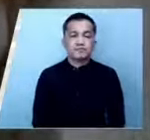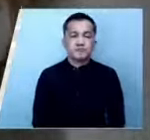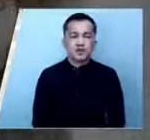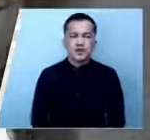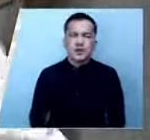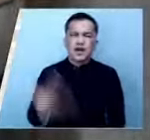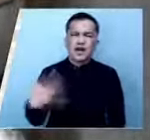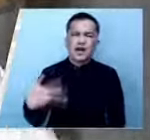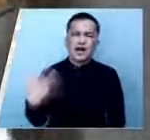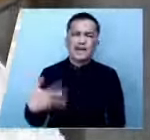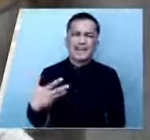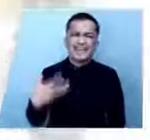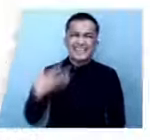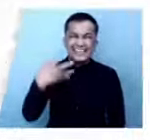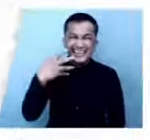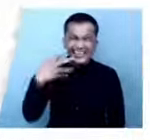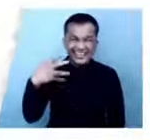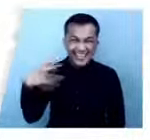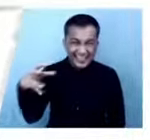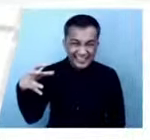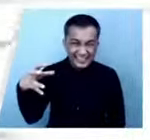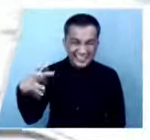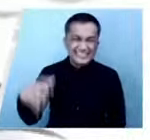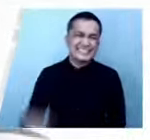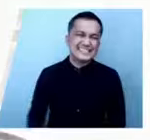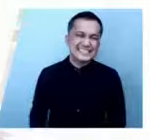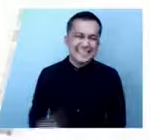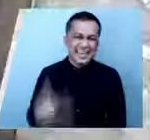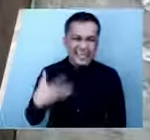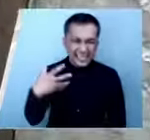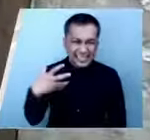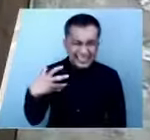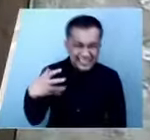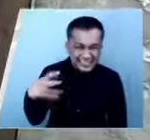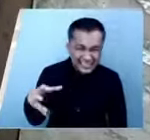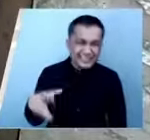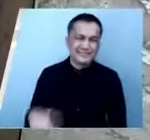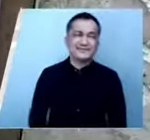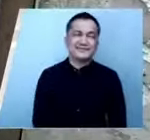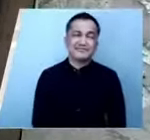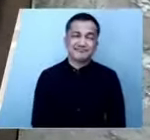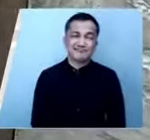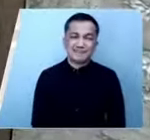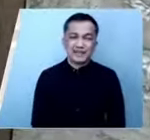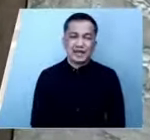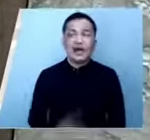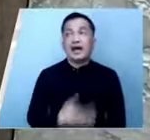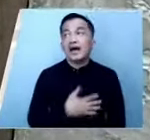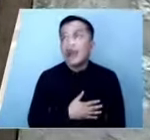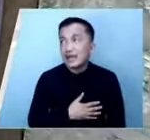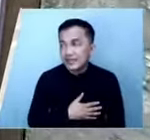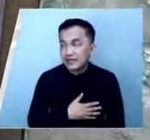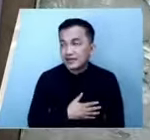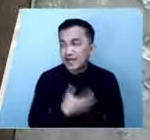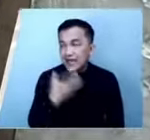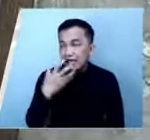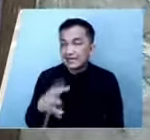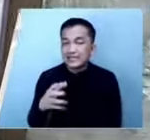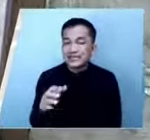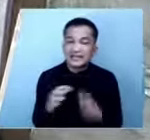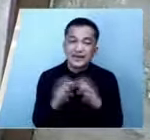Ang init! Ang init naman! Ay, nako, ang init sa mundo!